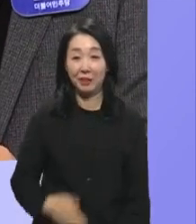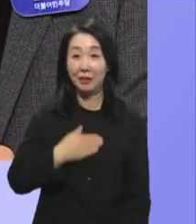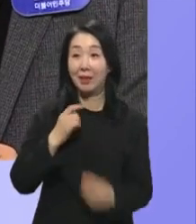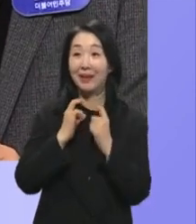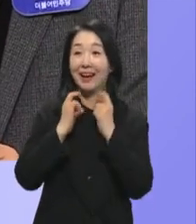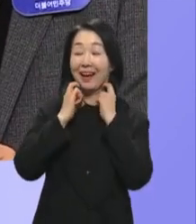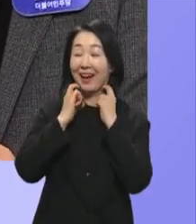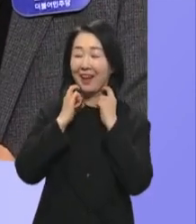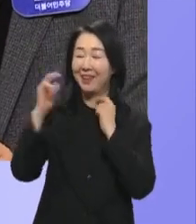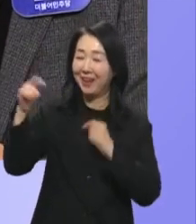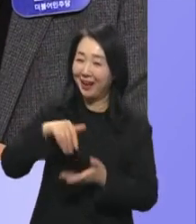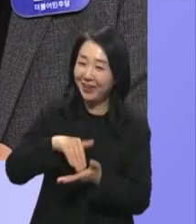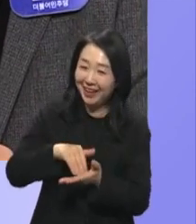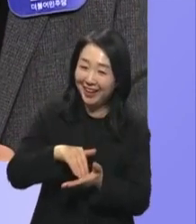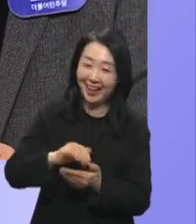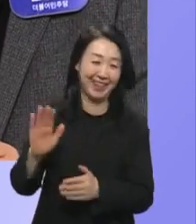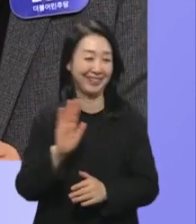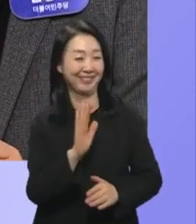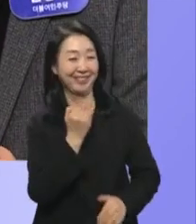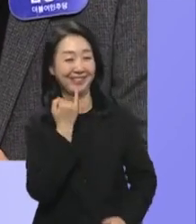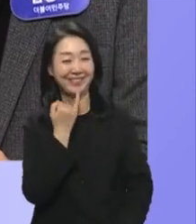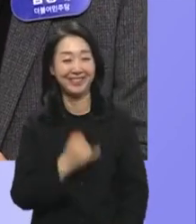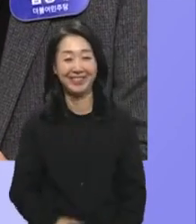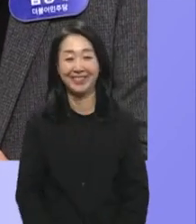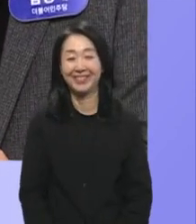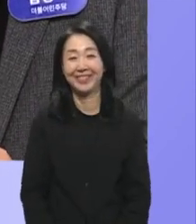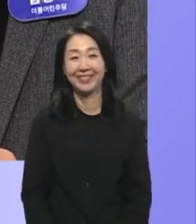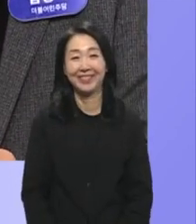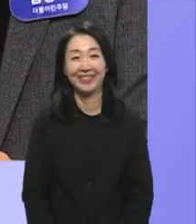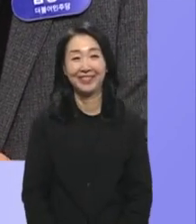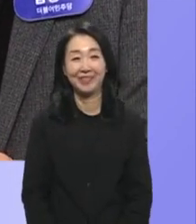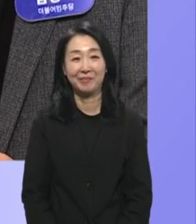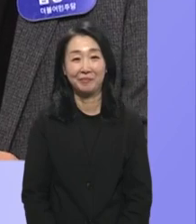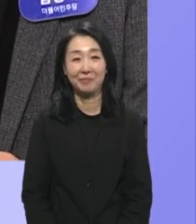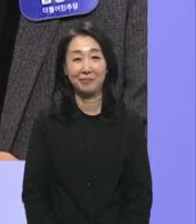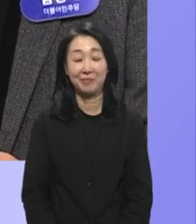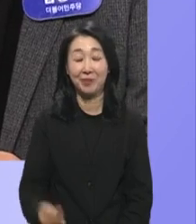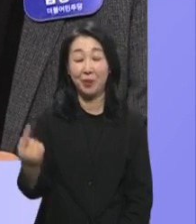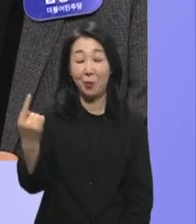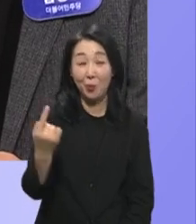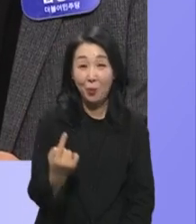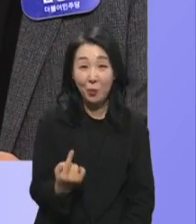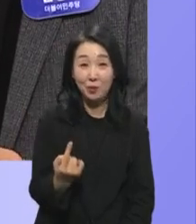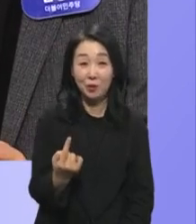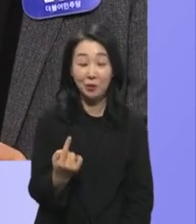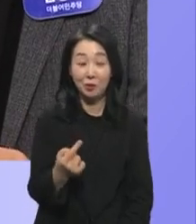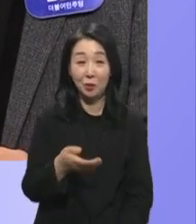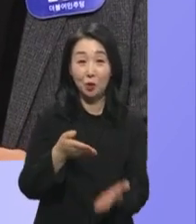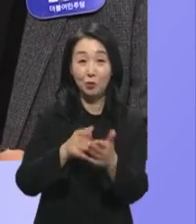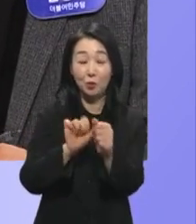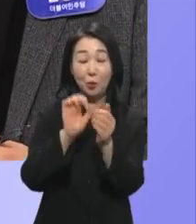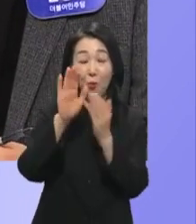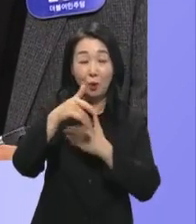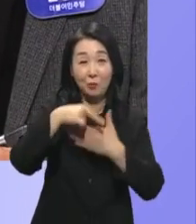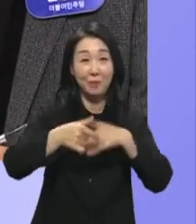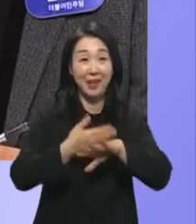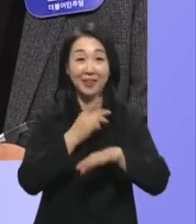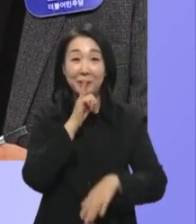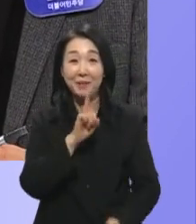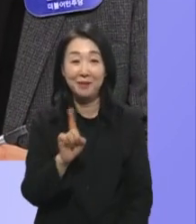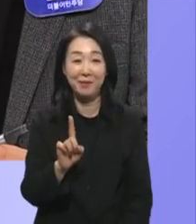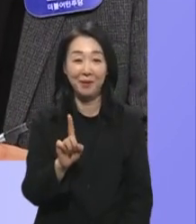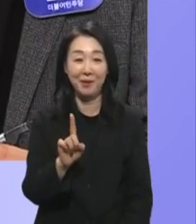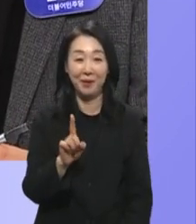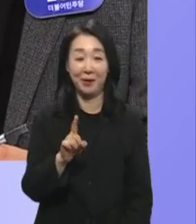그랬나요 아닙니다 또네 아까 오셔서이 좀 뉴스가 다른 프로랑 다른 점이 있으신 거 같다고 아